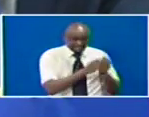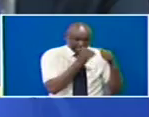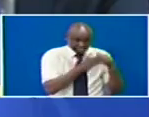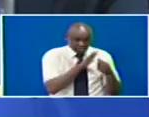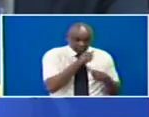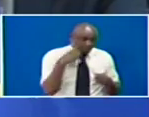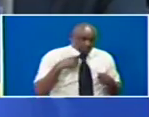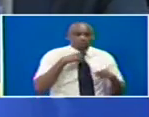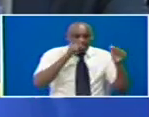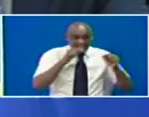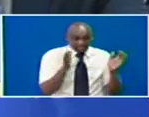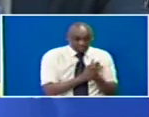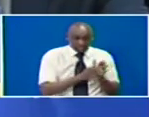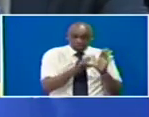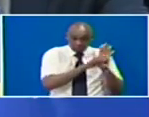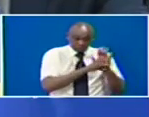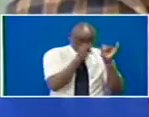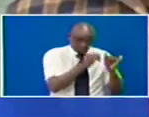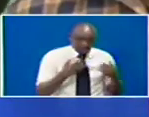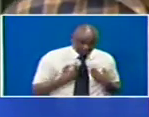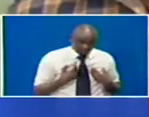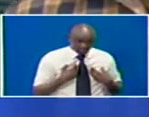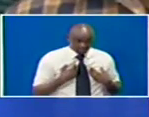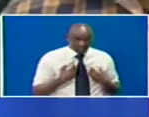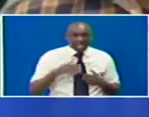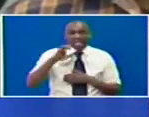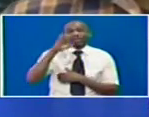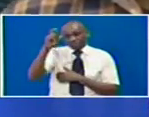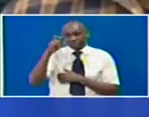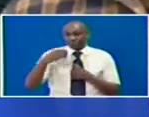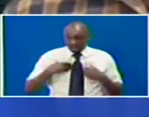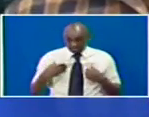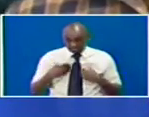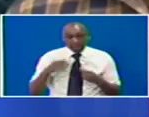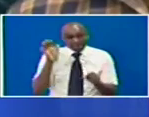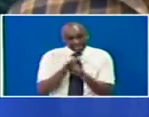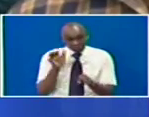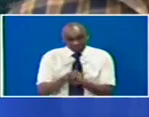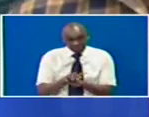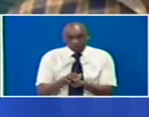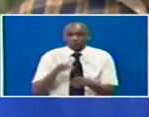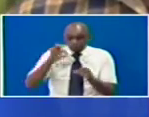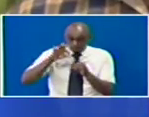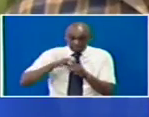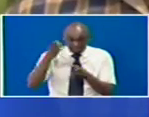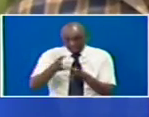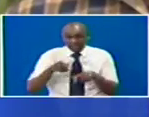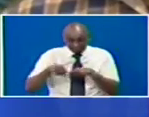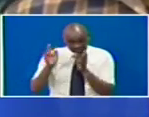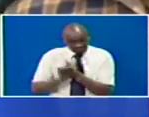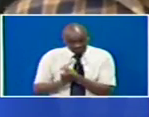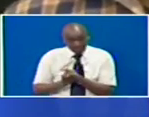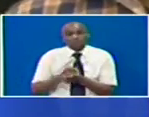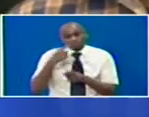ya wanaokubaliana na kuwepo kwa katiba mpya. The executive has got majority of the votes within themselves,